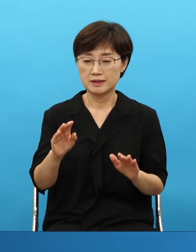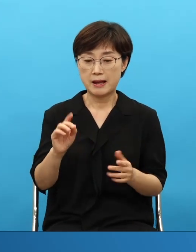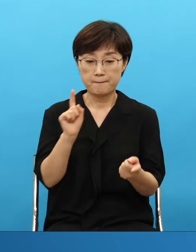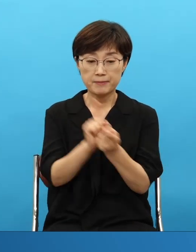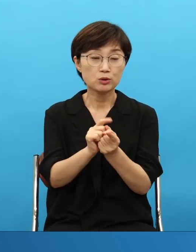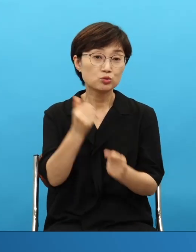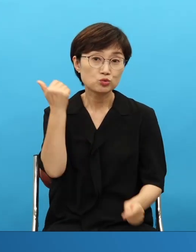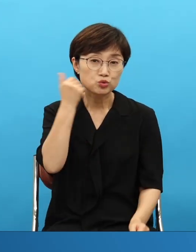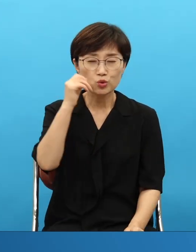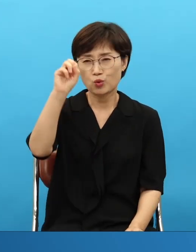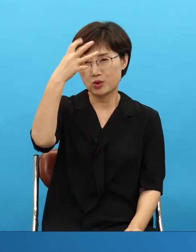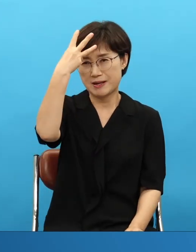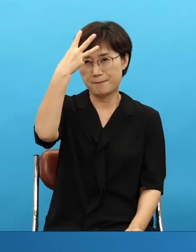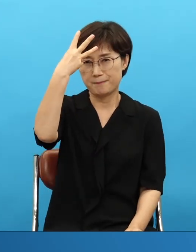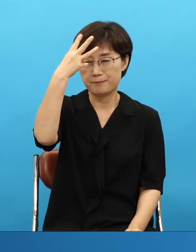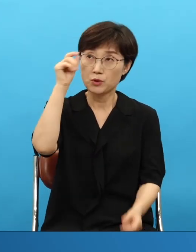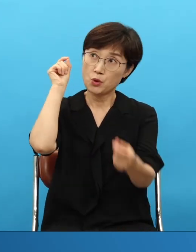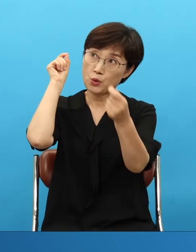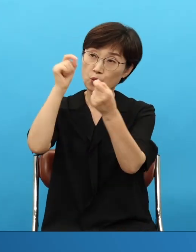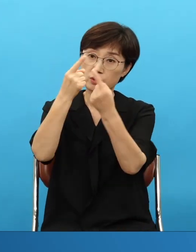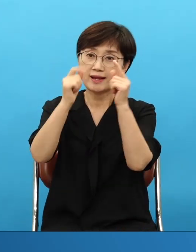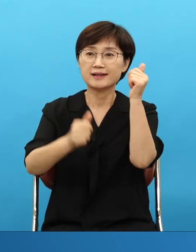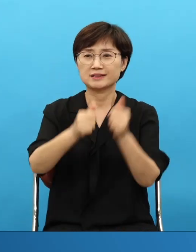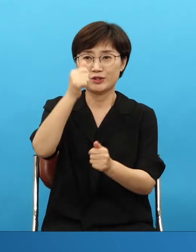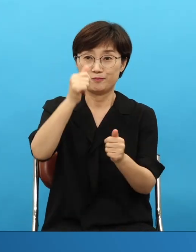학생들도 만났어요.